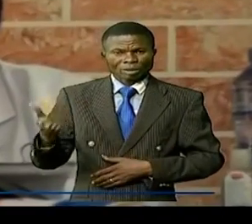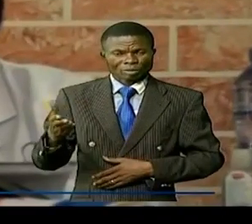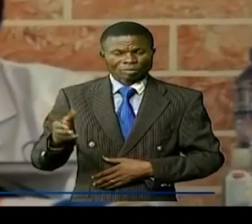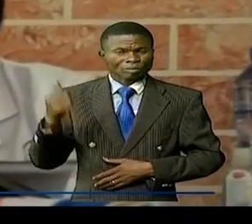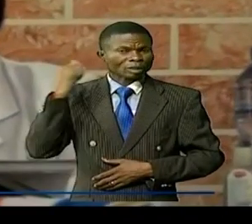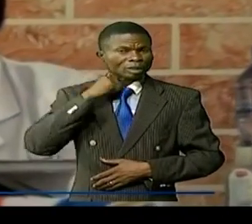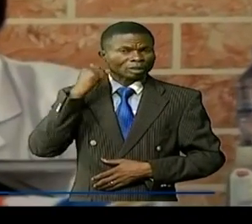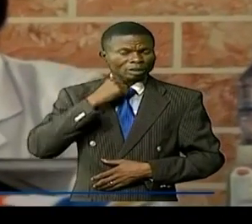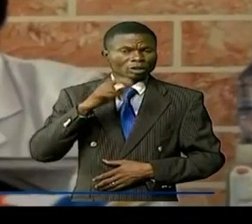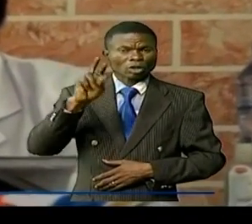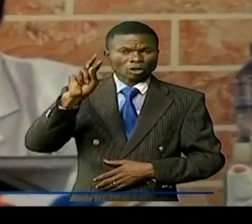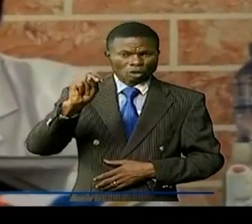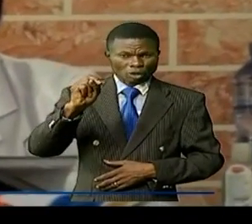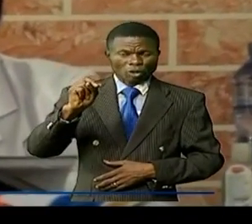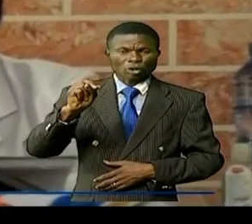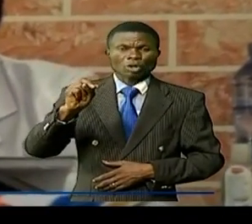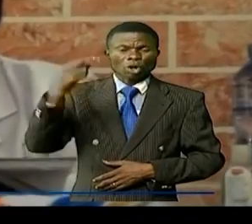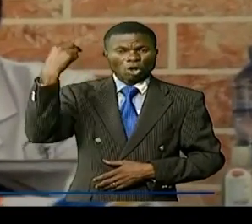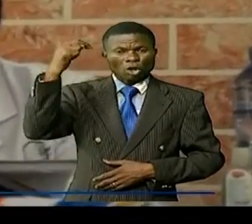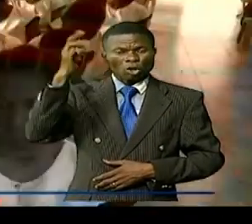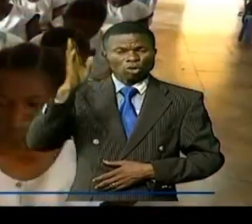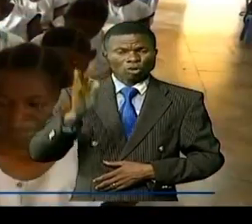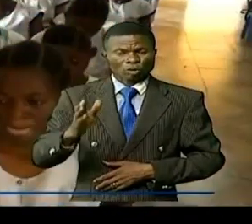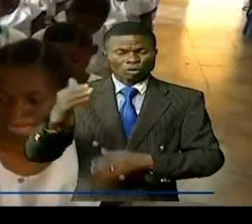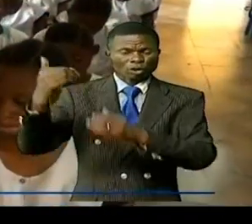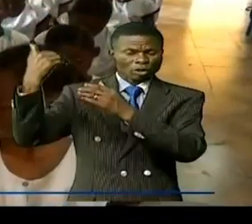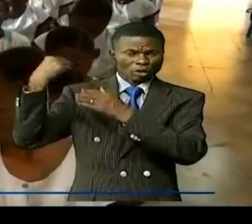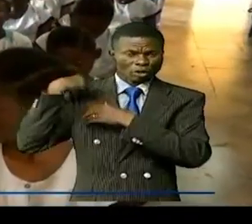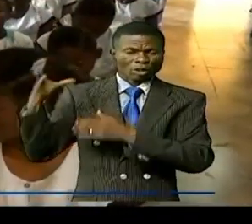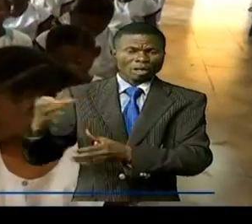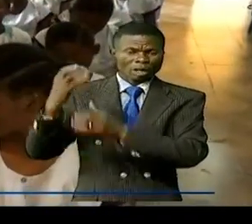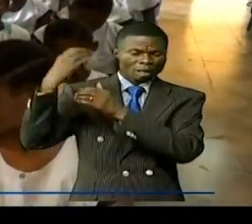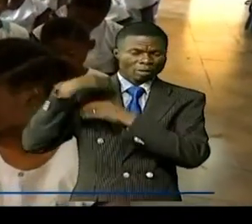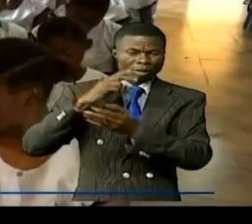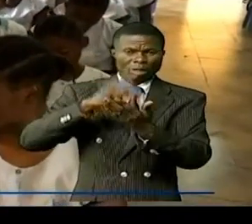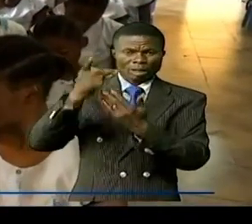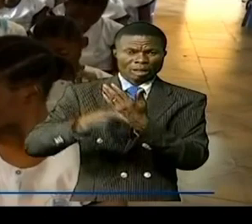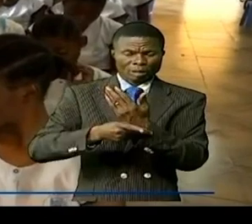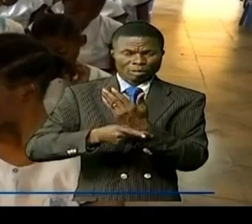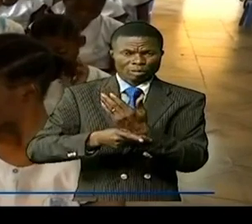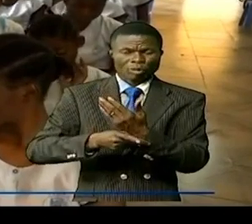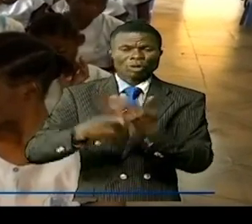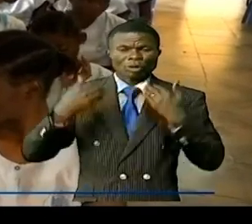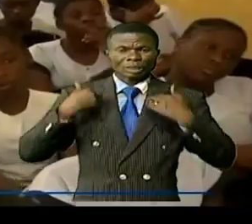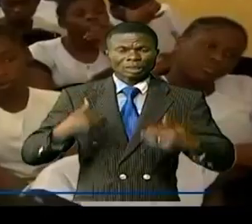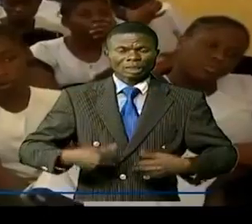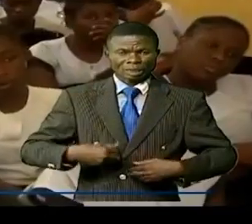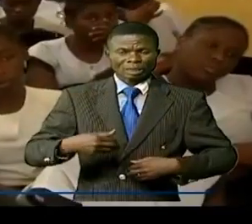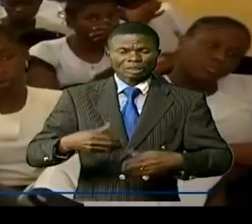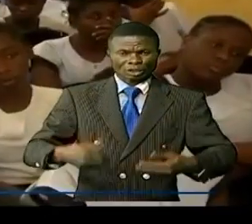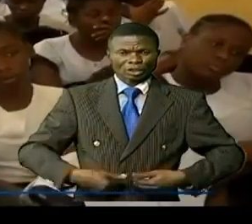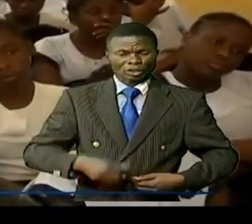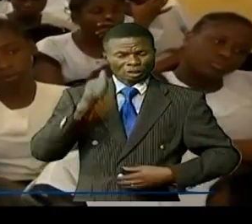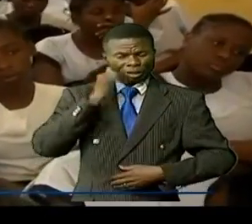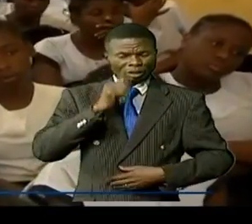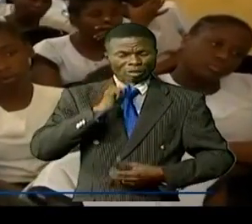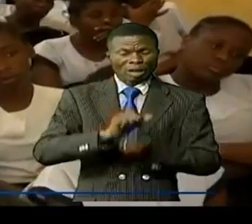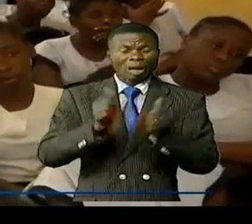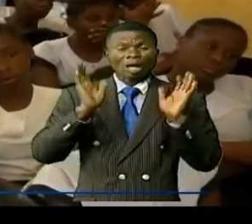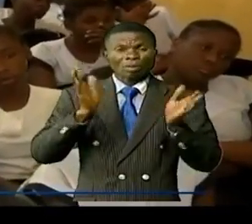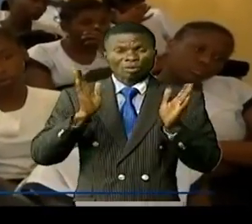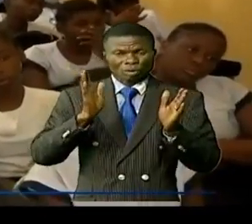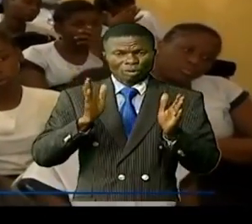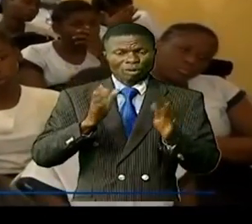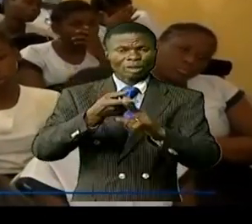docteur Noéla Kavira, chef de division chargé des prises en charge au programme national de santé de l'adolescence, a expliqué les dangers et les conséquences des